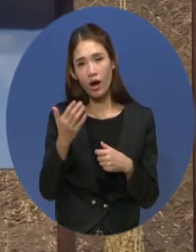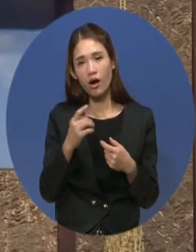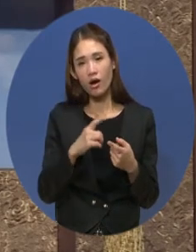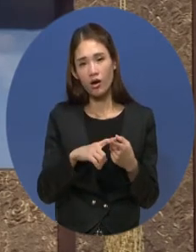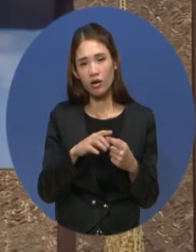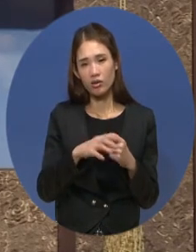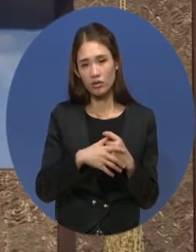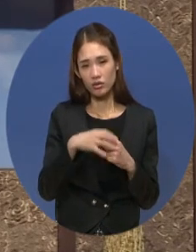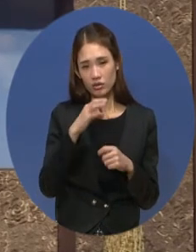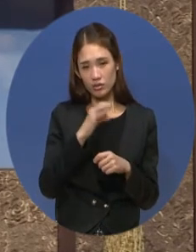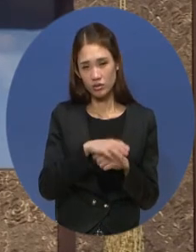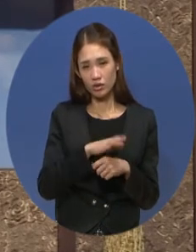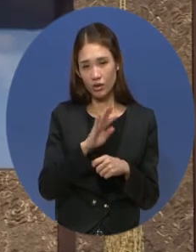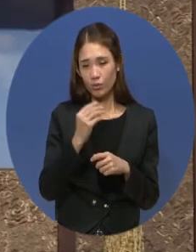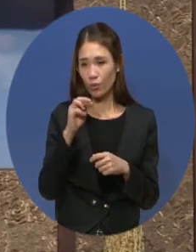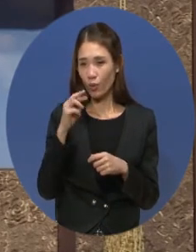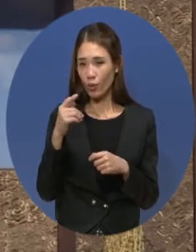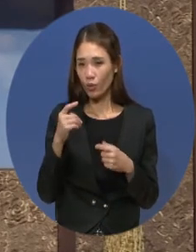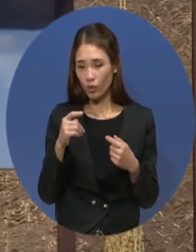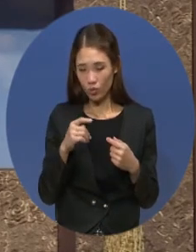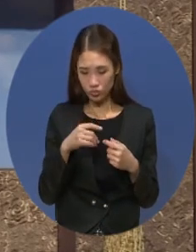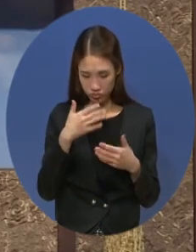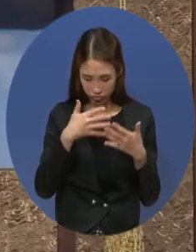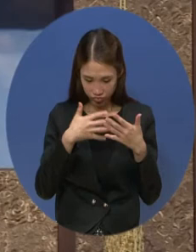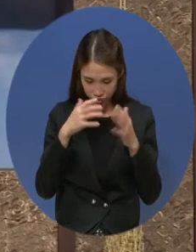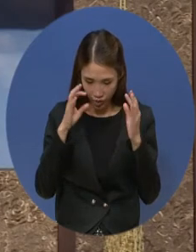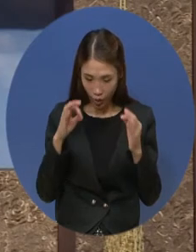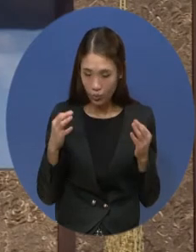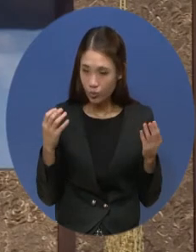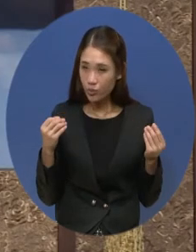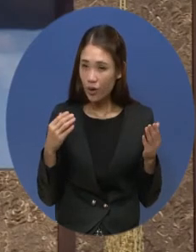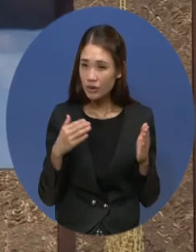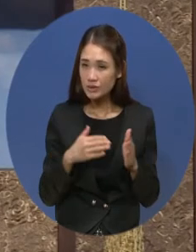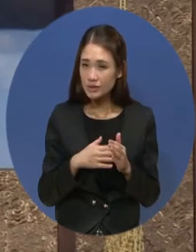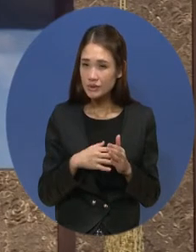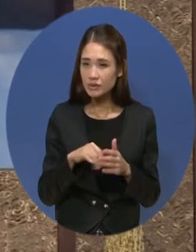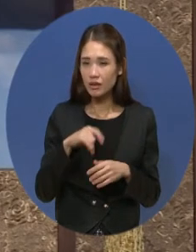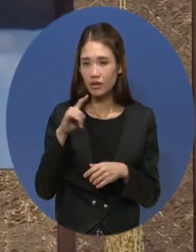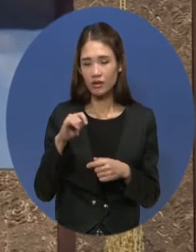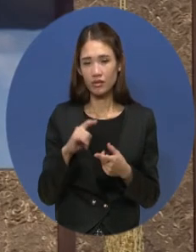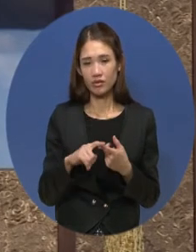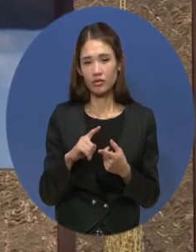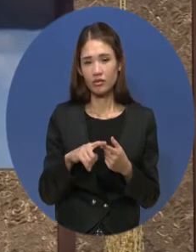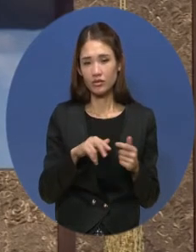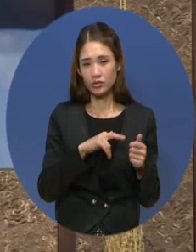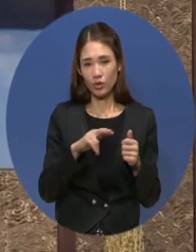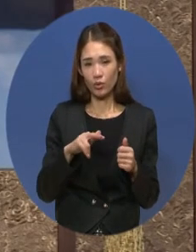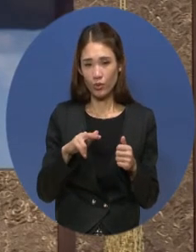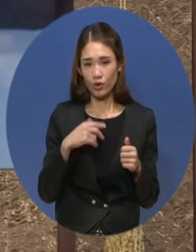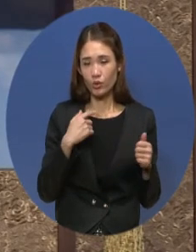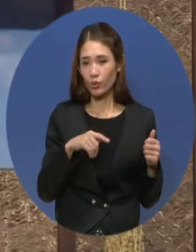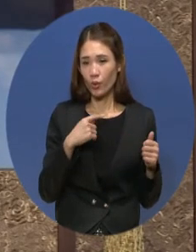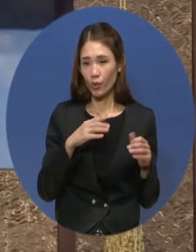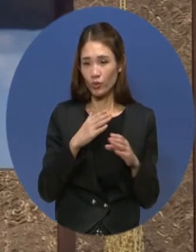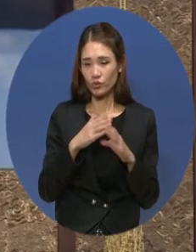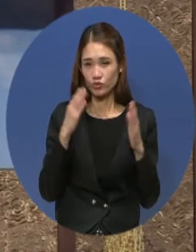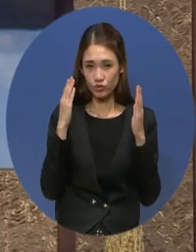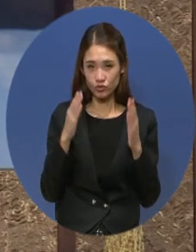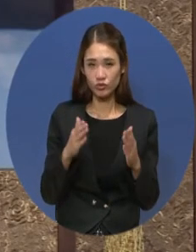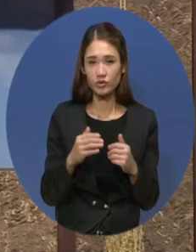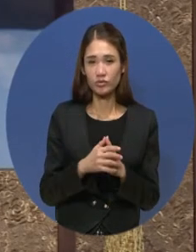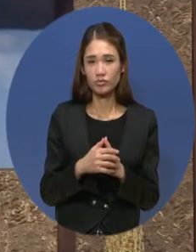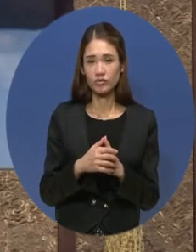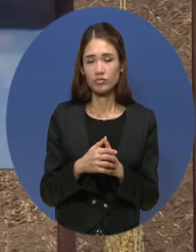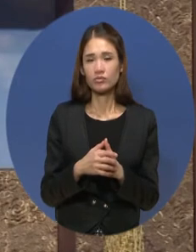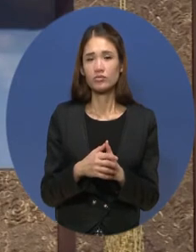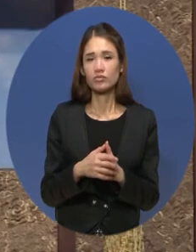단지 그냥 벌어라 뭐 이런거 보고 끝날 것이냐 뭐 이런 부분들에 대해서 정보화 교육을 좀 부정적으로 자꾸